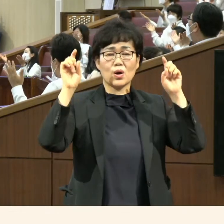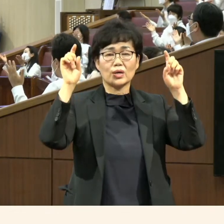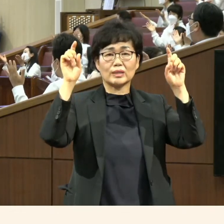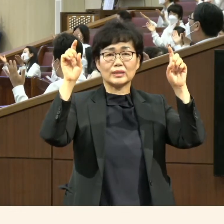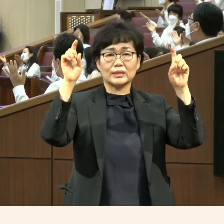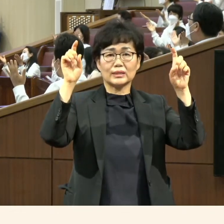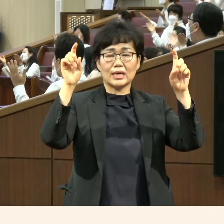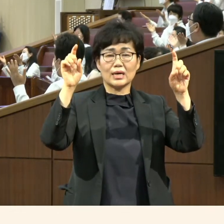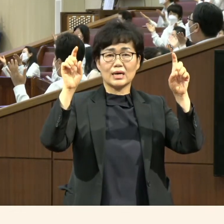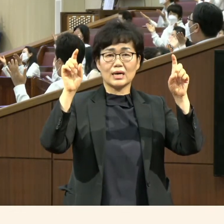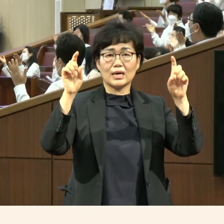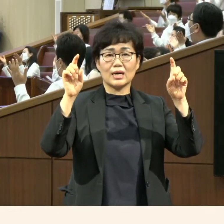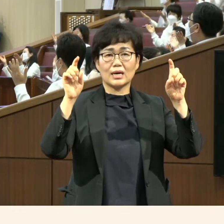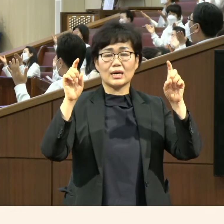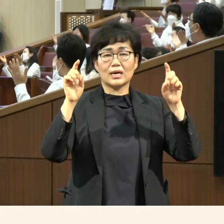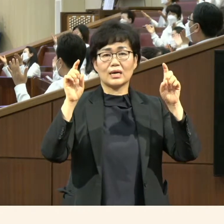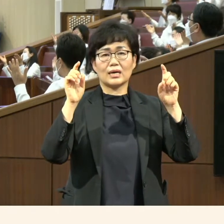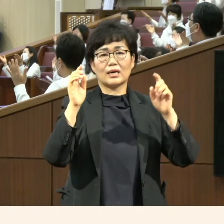어린 양.